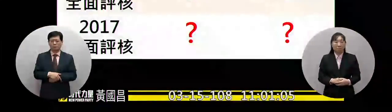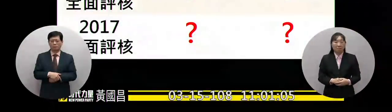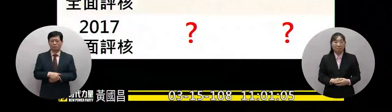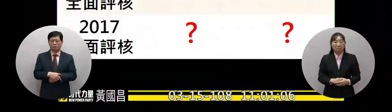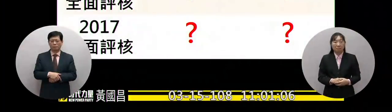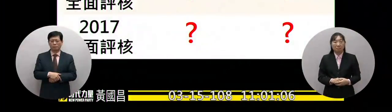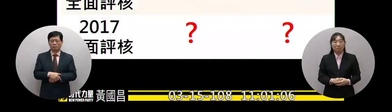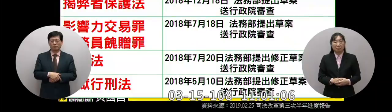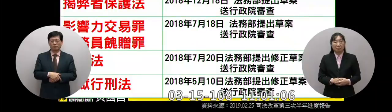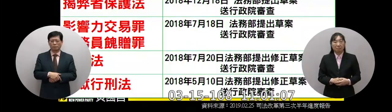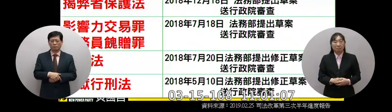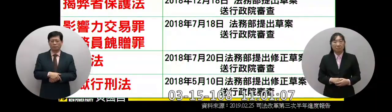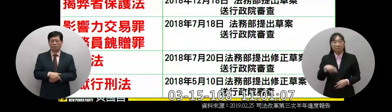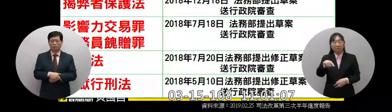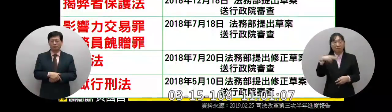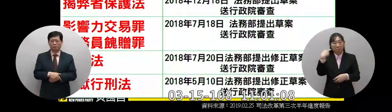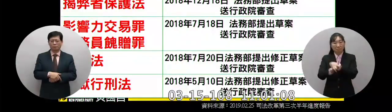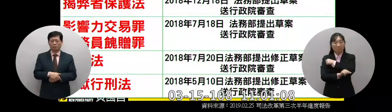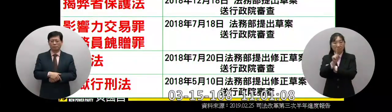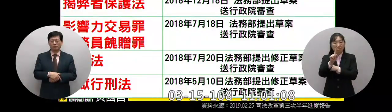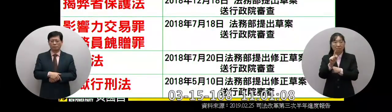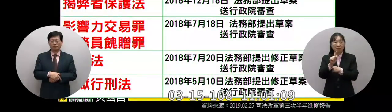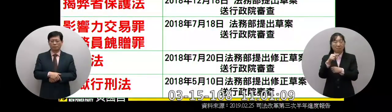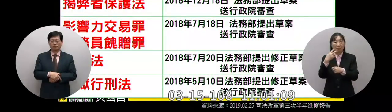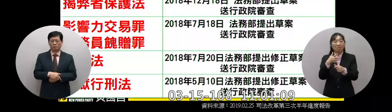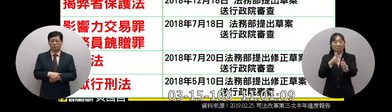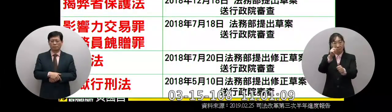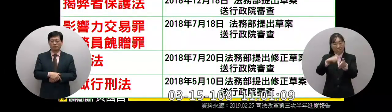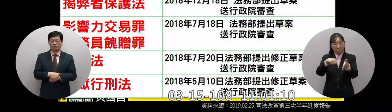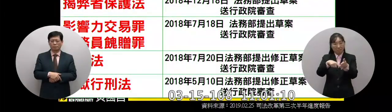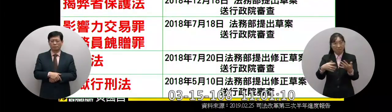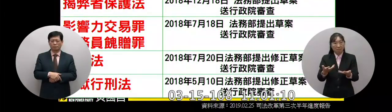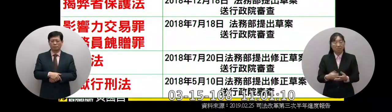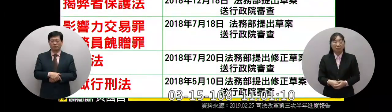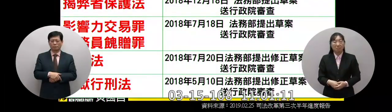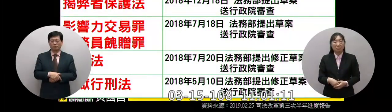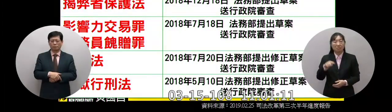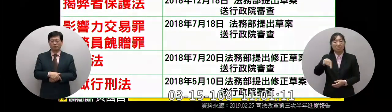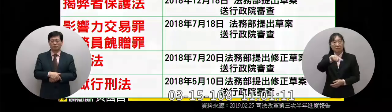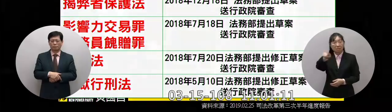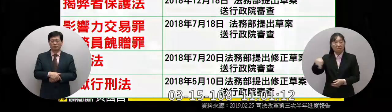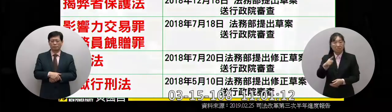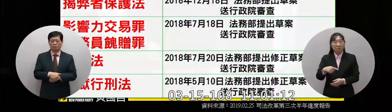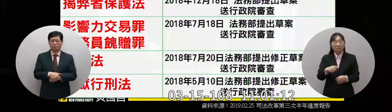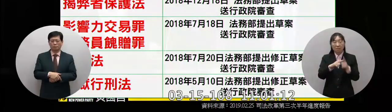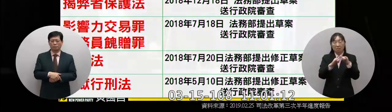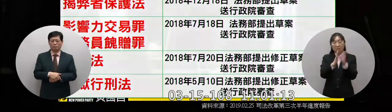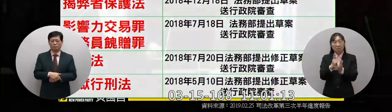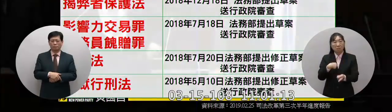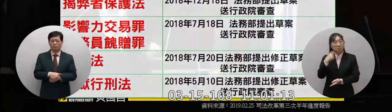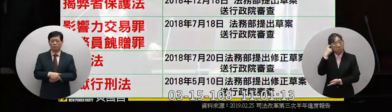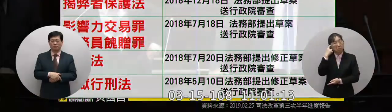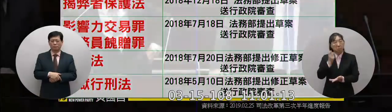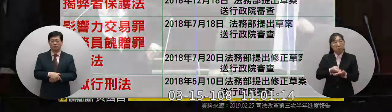长，最后的时间，我只问一个简单的问题：这一些人民在意的司改法